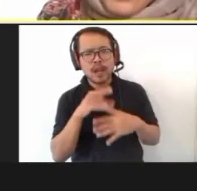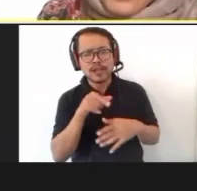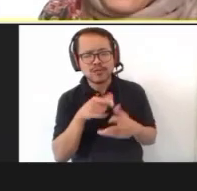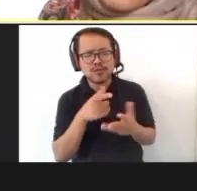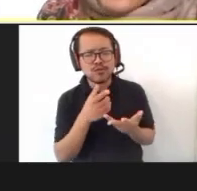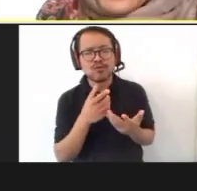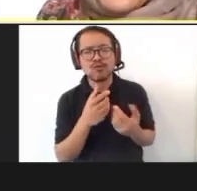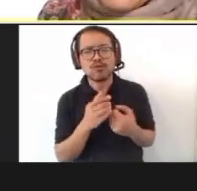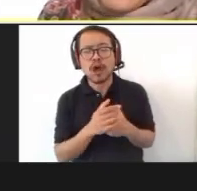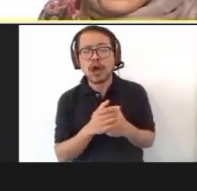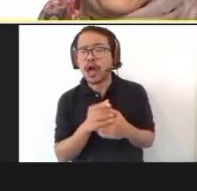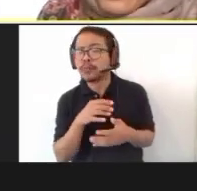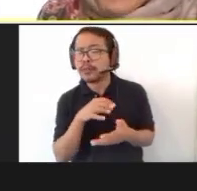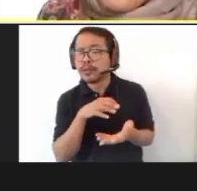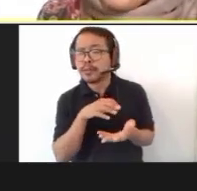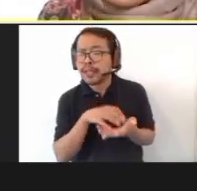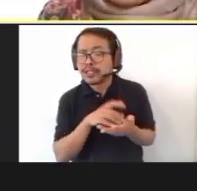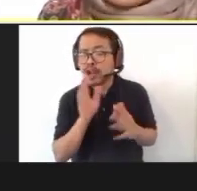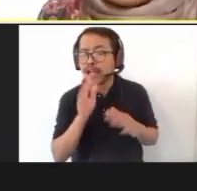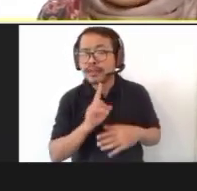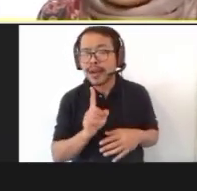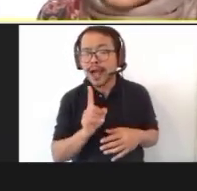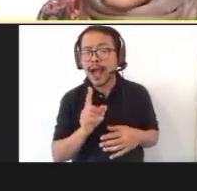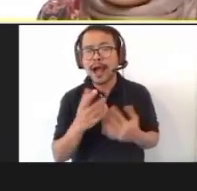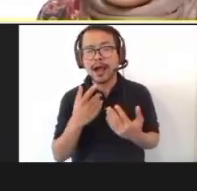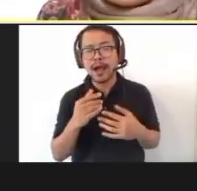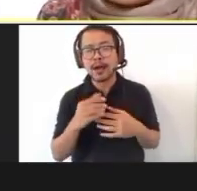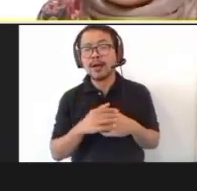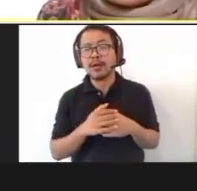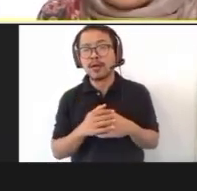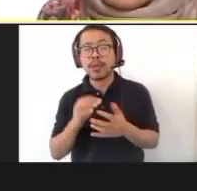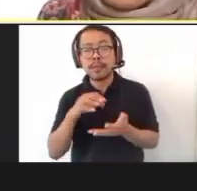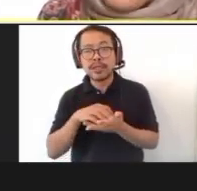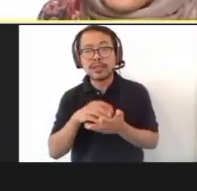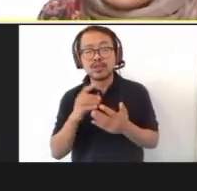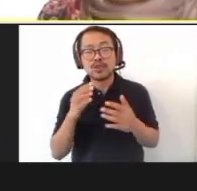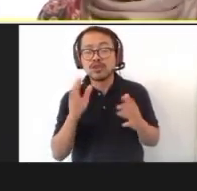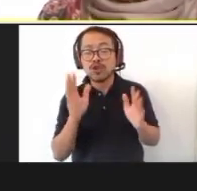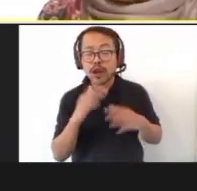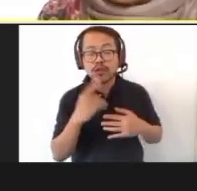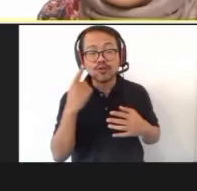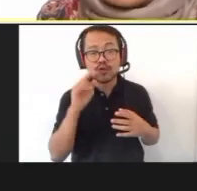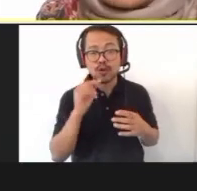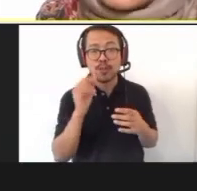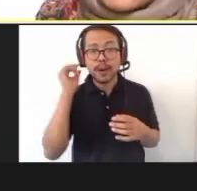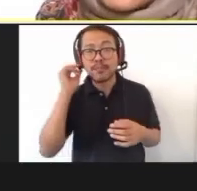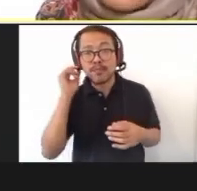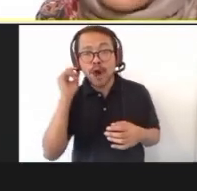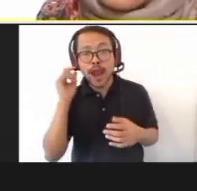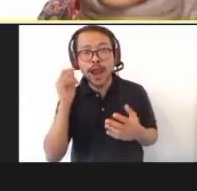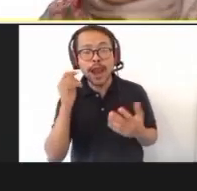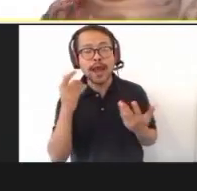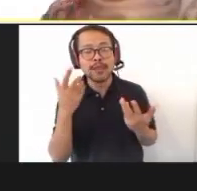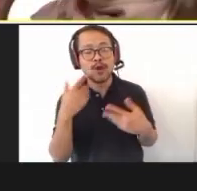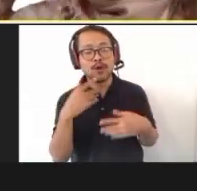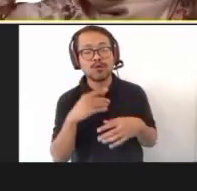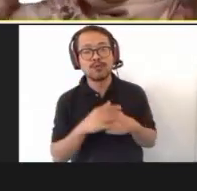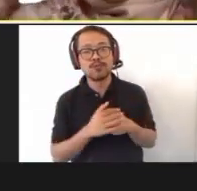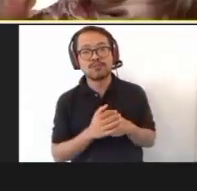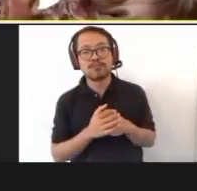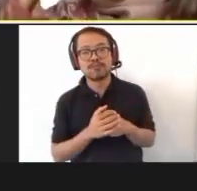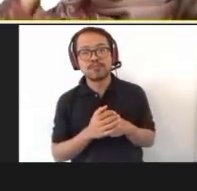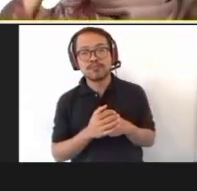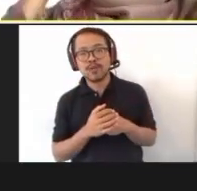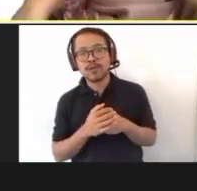musala? Musolanya gimana? Apakah ruang untuk sholatnya siswi perempuan atau warga madrasah perempuan, apakah si